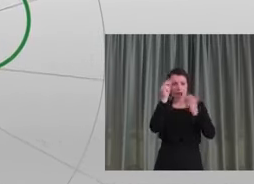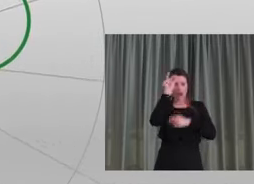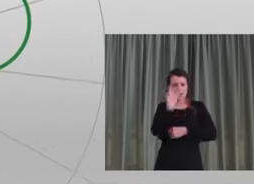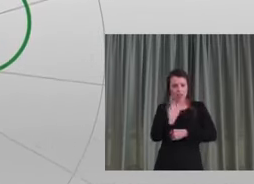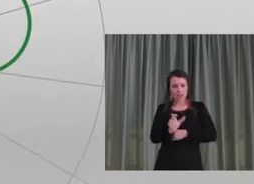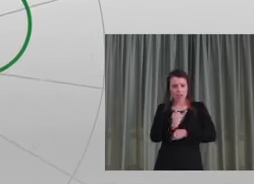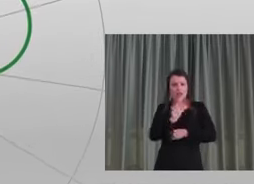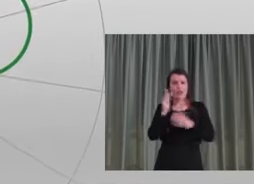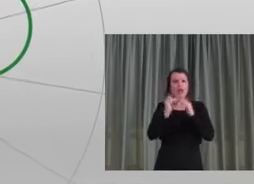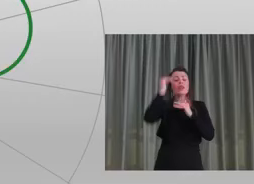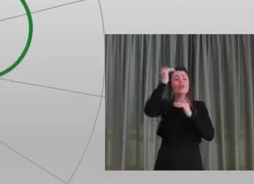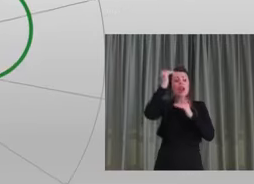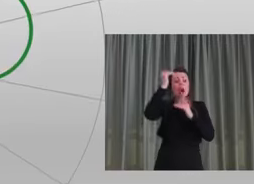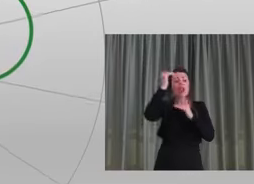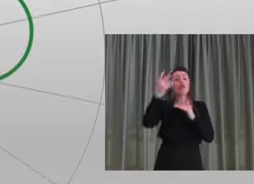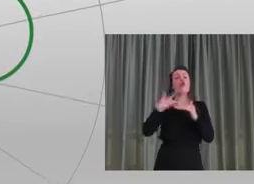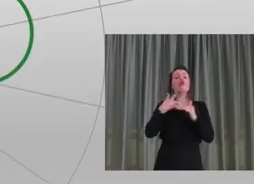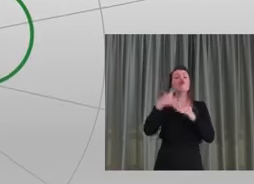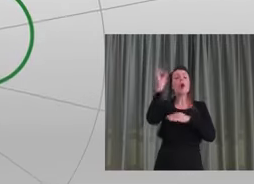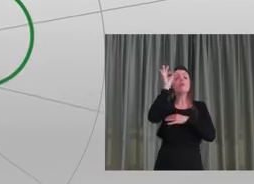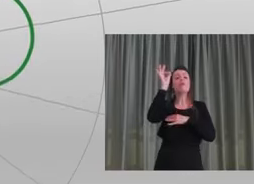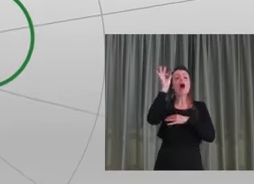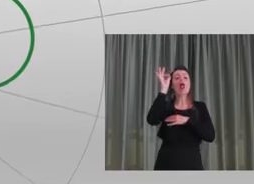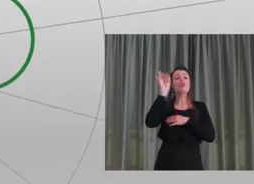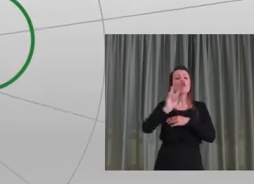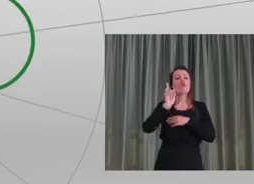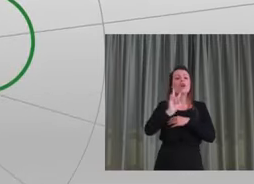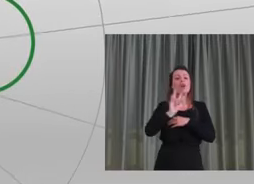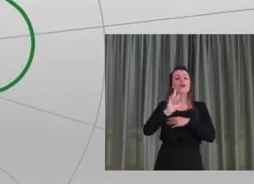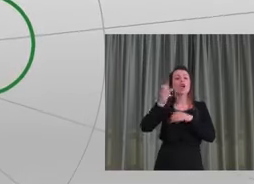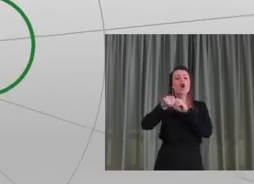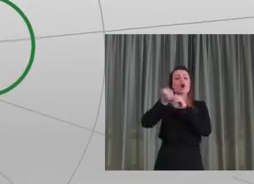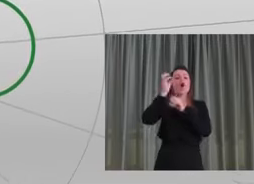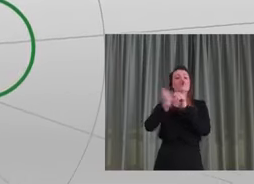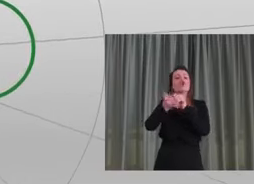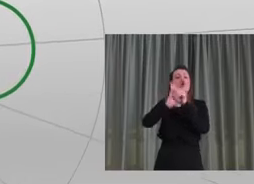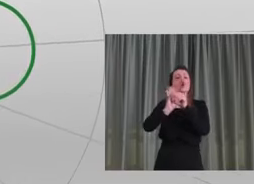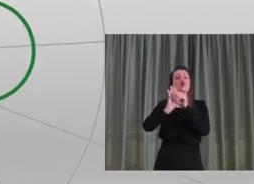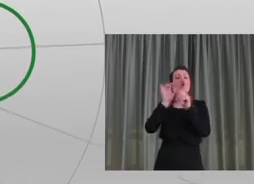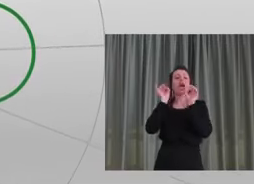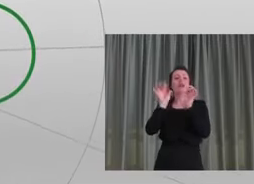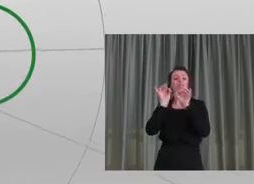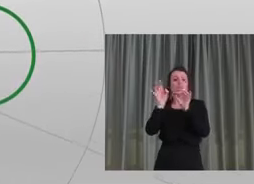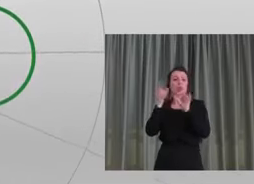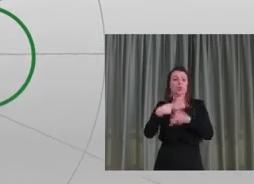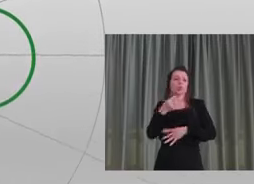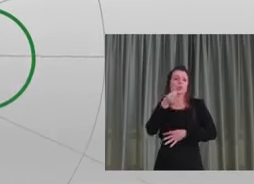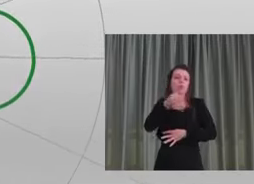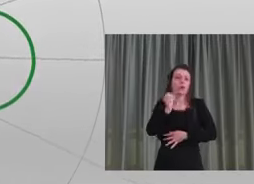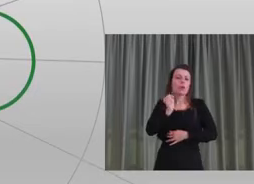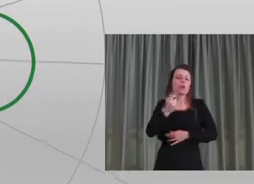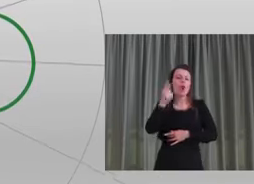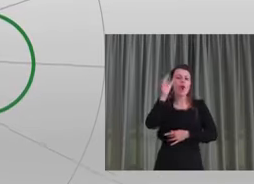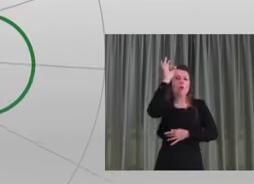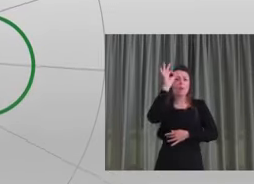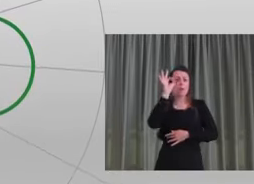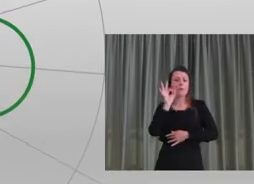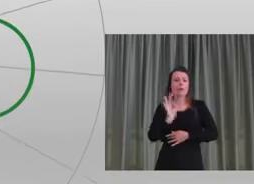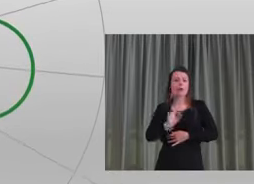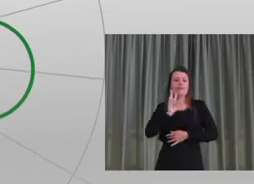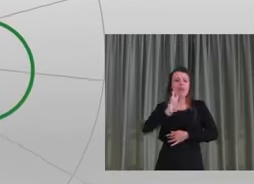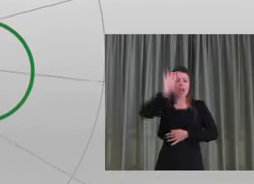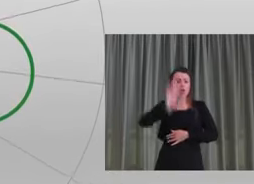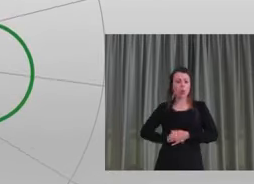su coronavirus io vi consiglio di lasciare anche tutti gli altri verdi in modo da essere informati anche su tutti gli altri